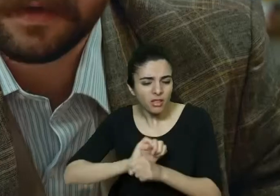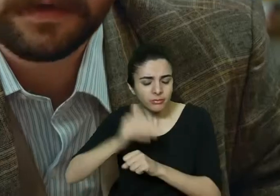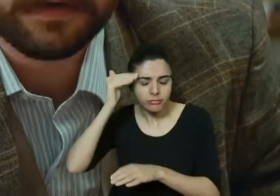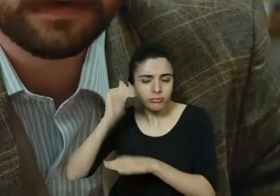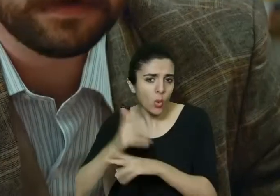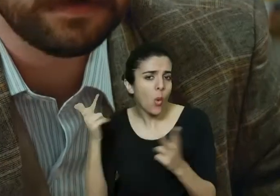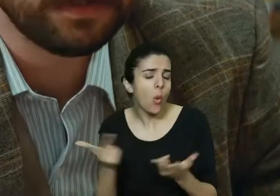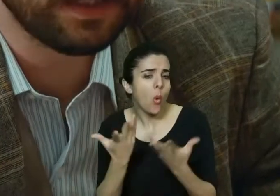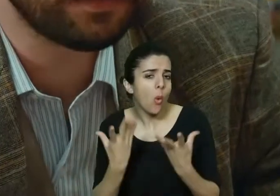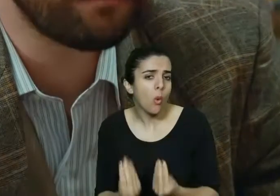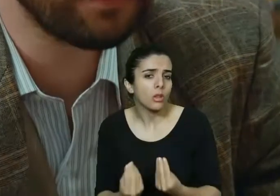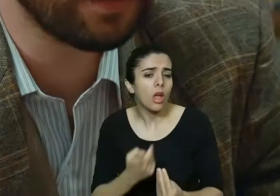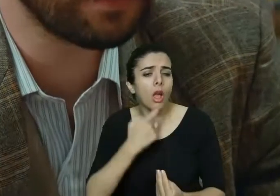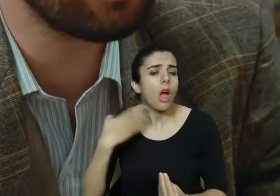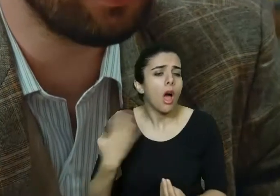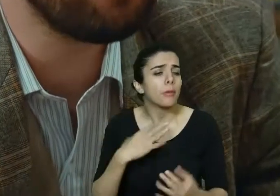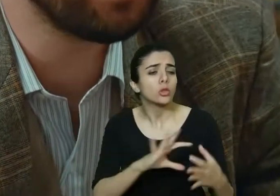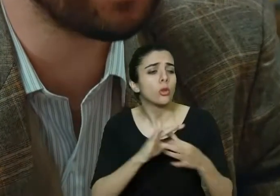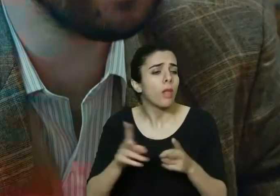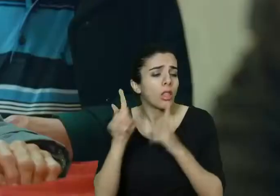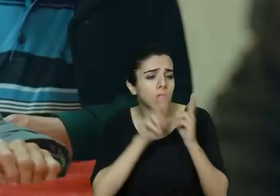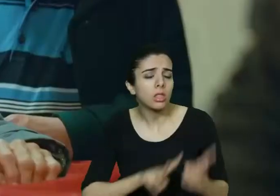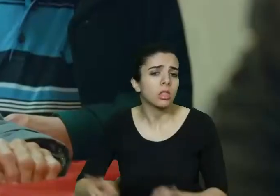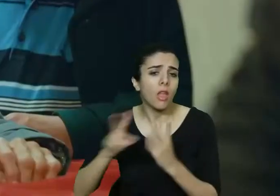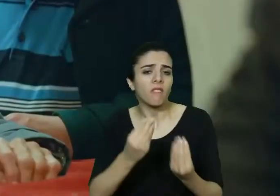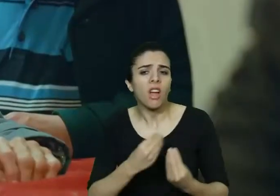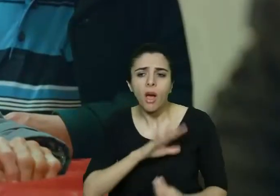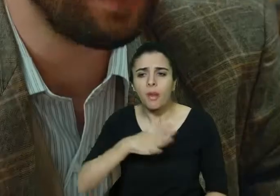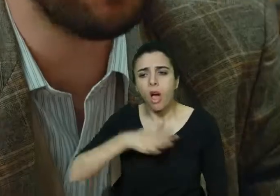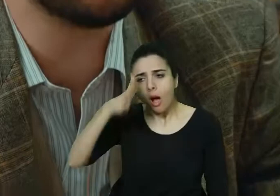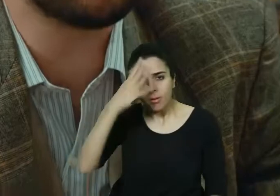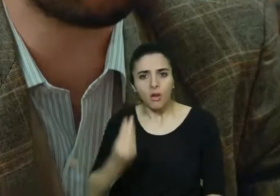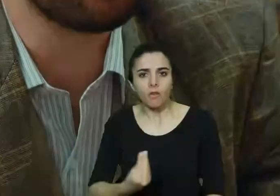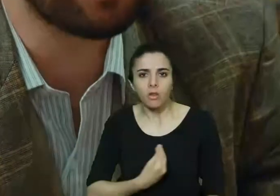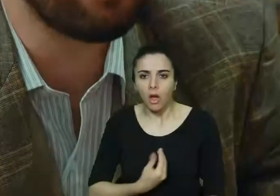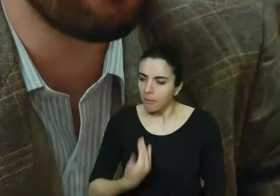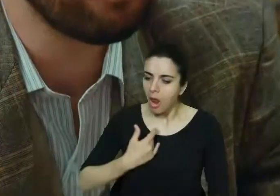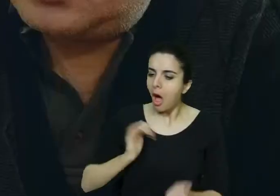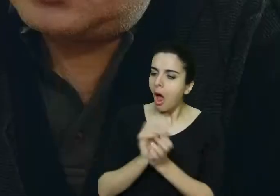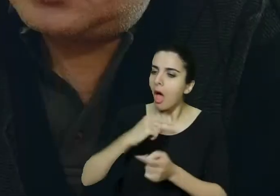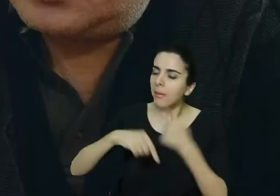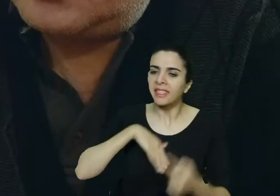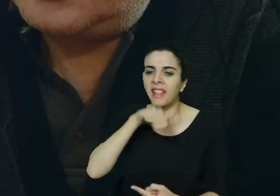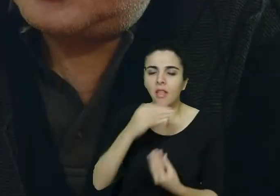döndü. Yıllardır hep aynı nakaratı söyleyip bizi miskinleştirdiler. Hem ben de dede soyundan geliyorum.